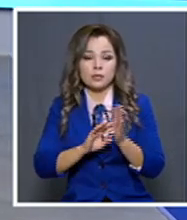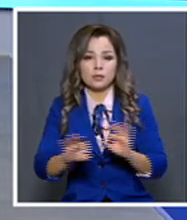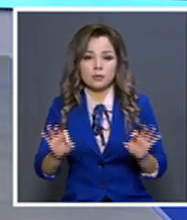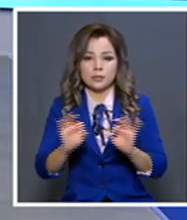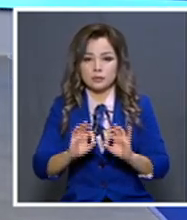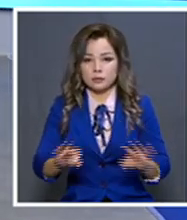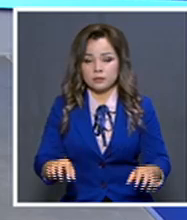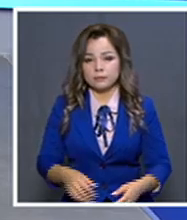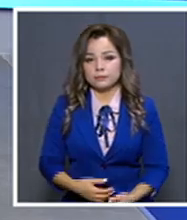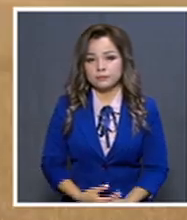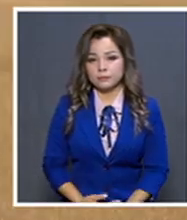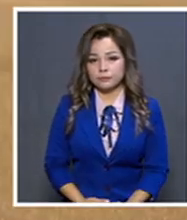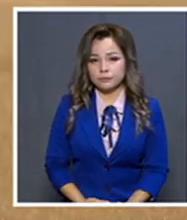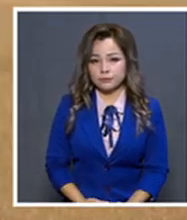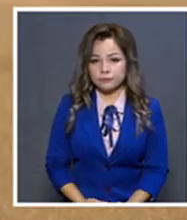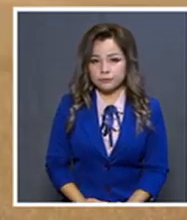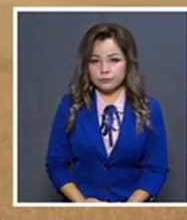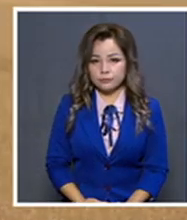қайтты.